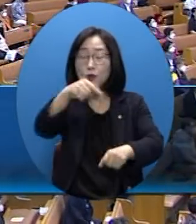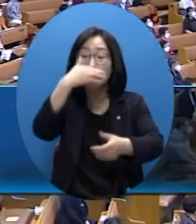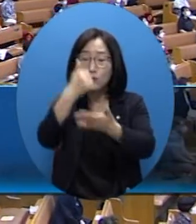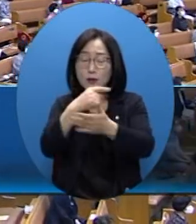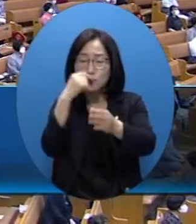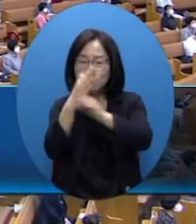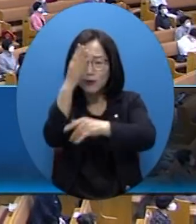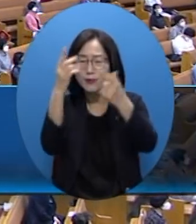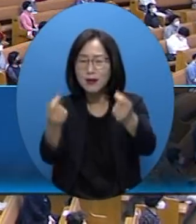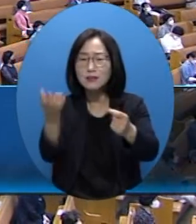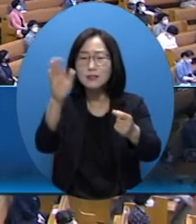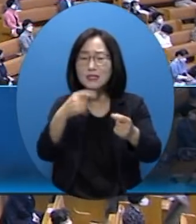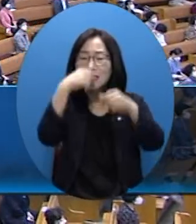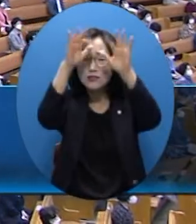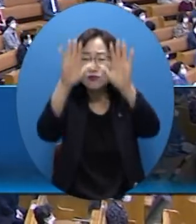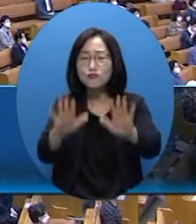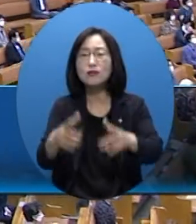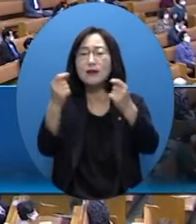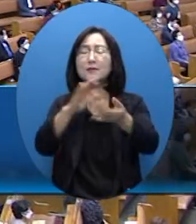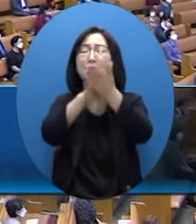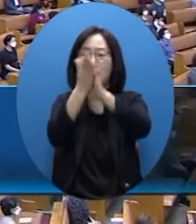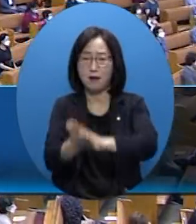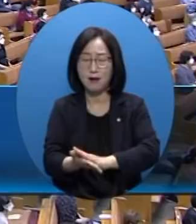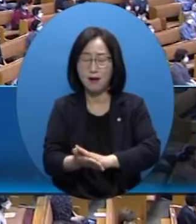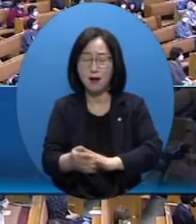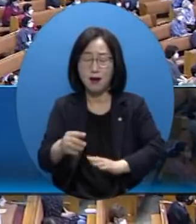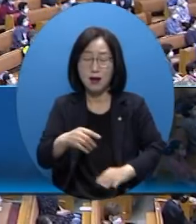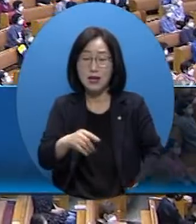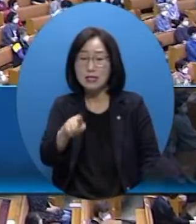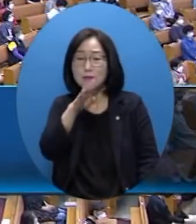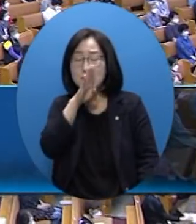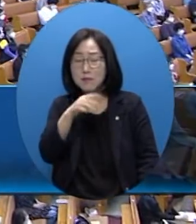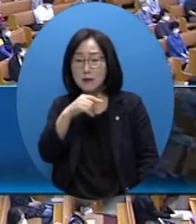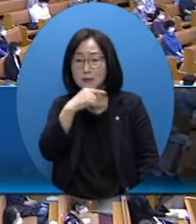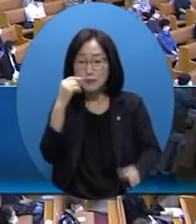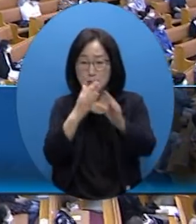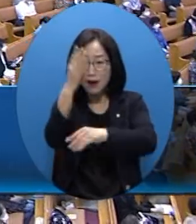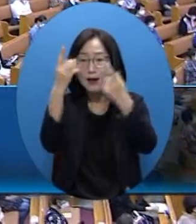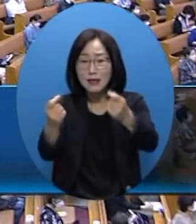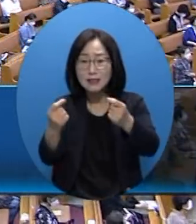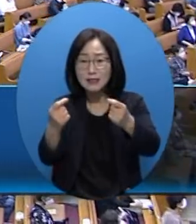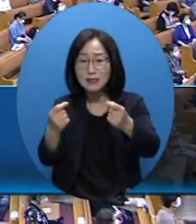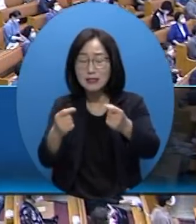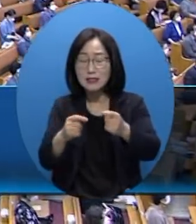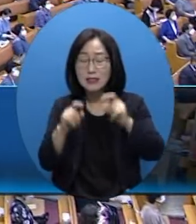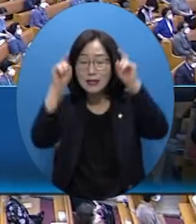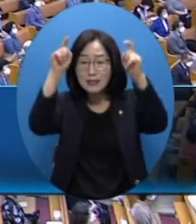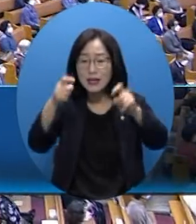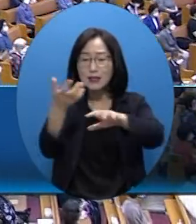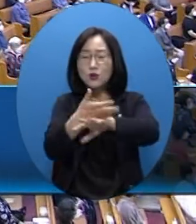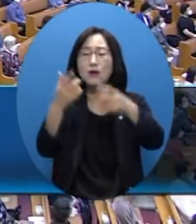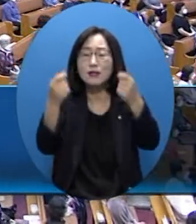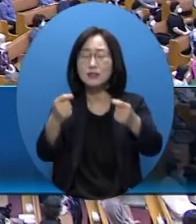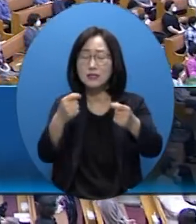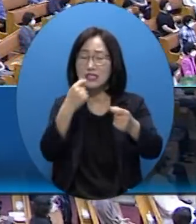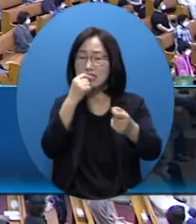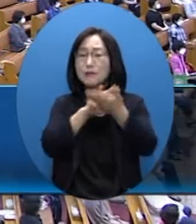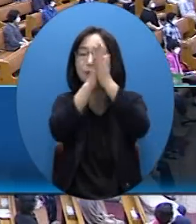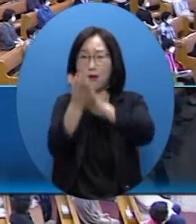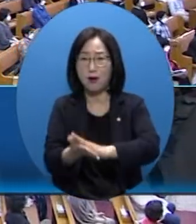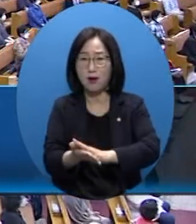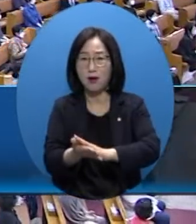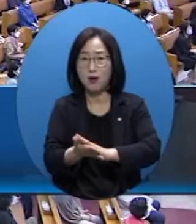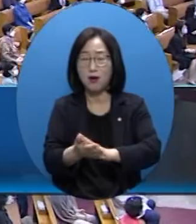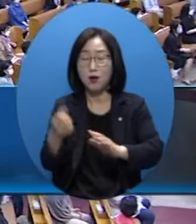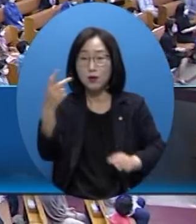주홍 같을지라도 눈과 같이 희어질 것이요 진홍같이 붉을지라도 양털같이 희게 되리라. 요한일서